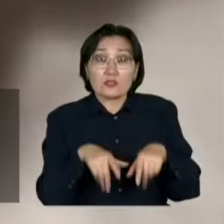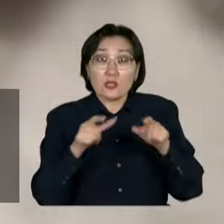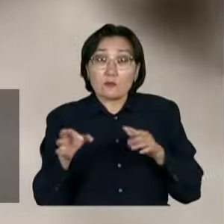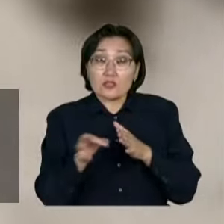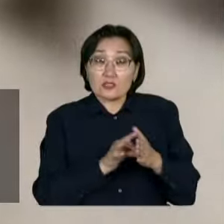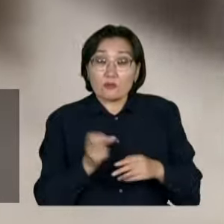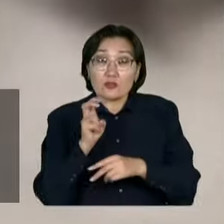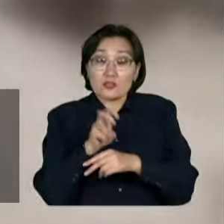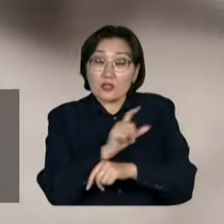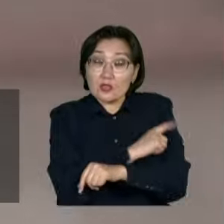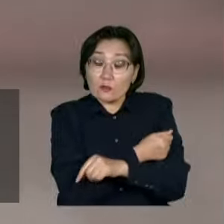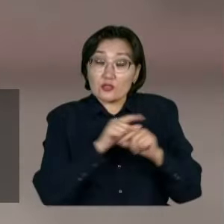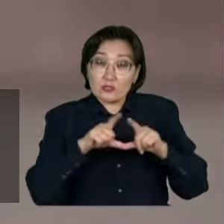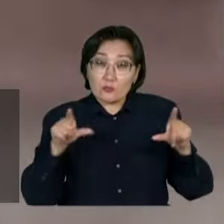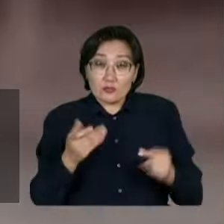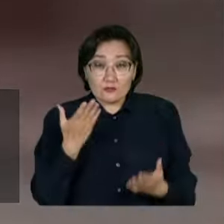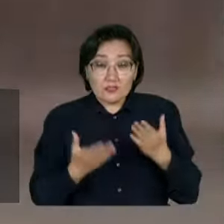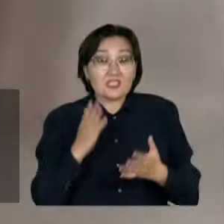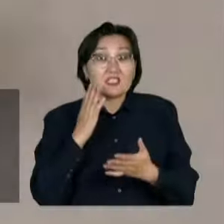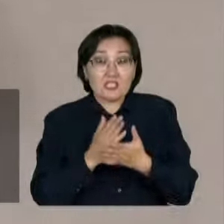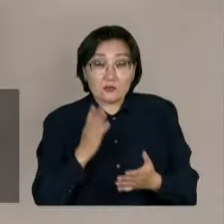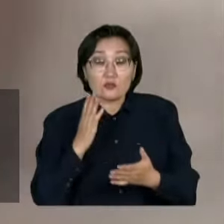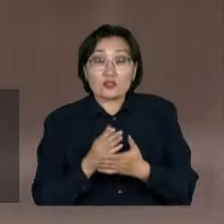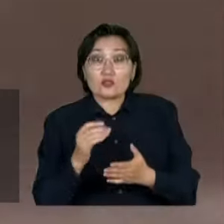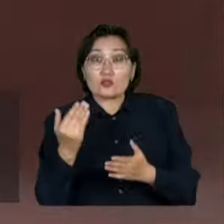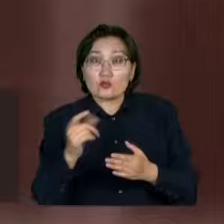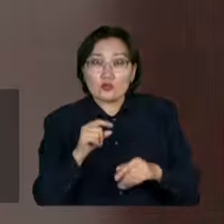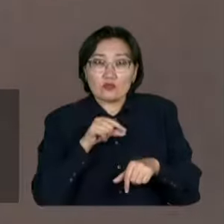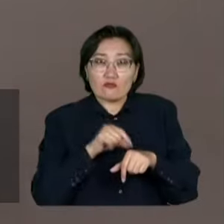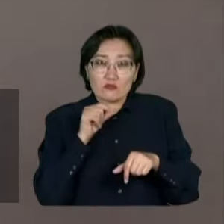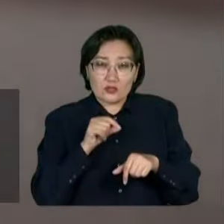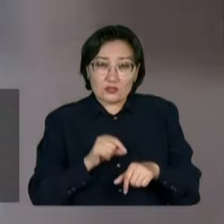же обращаться в медучреждение, если подозревают, что их что-то ужалило.